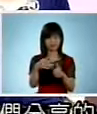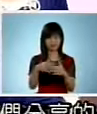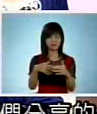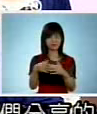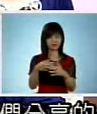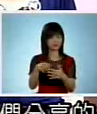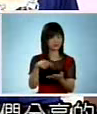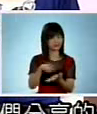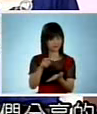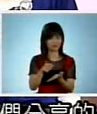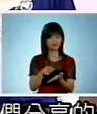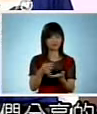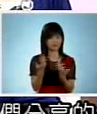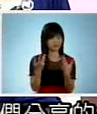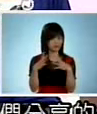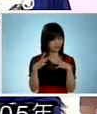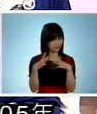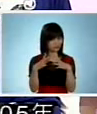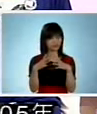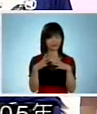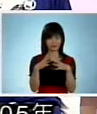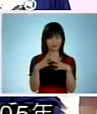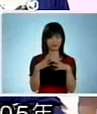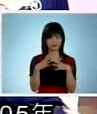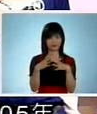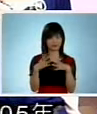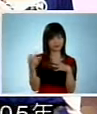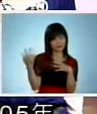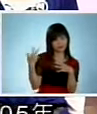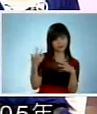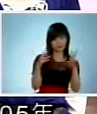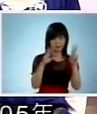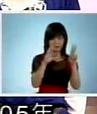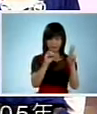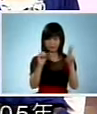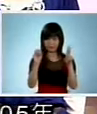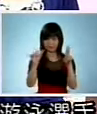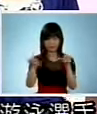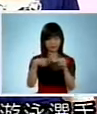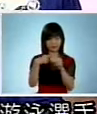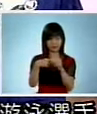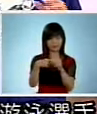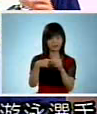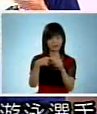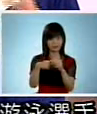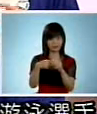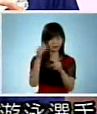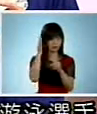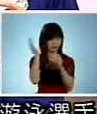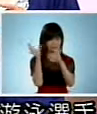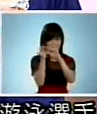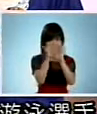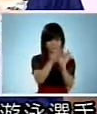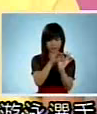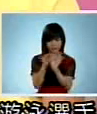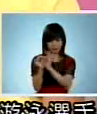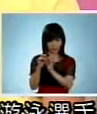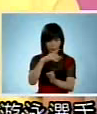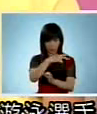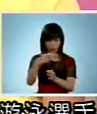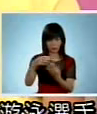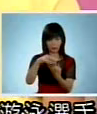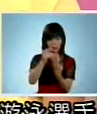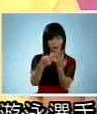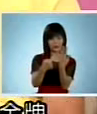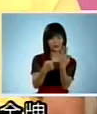他这次呢要来跟我们分享的是在上一次哦，2005年就是听奥的一个游泳